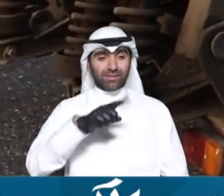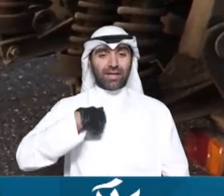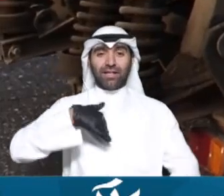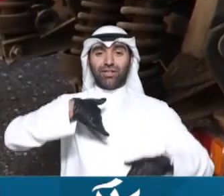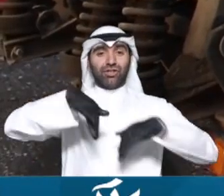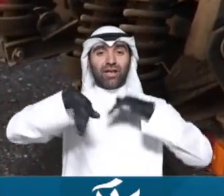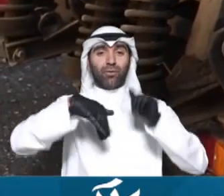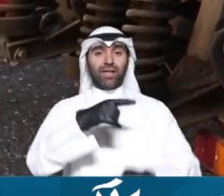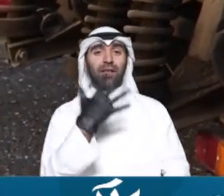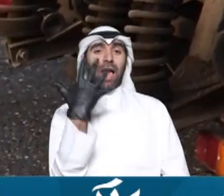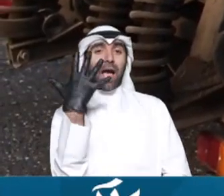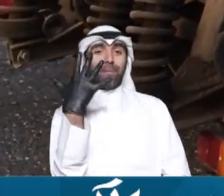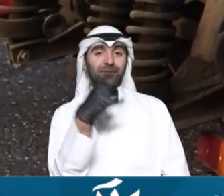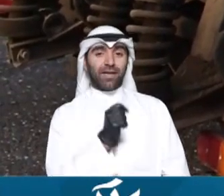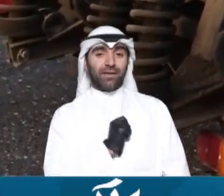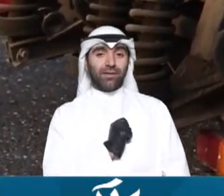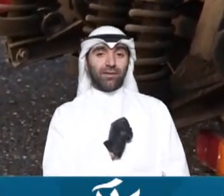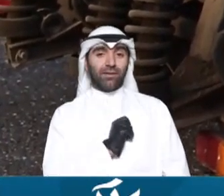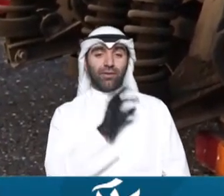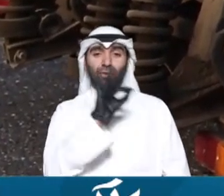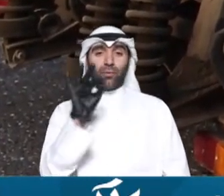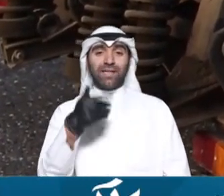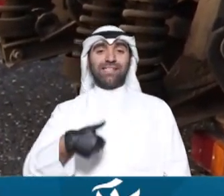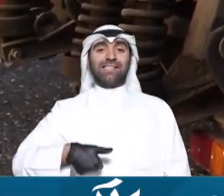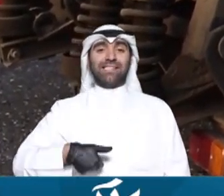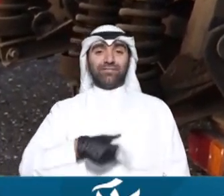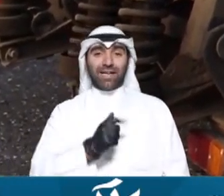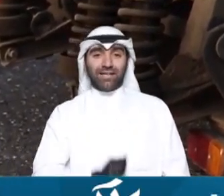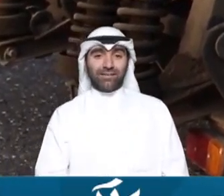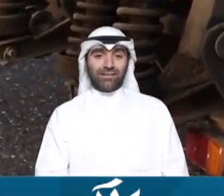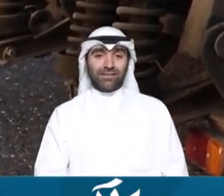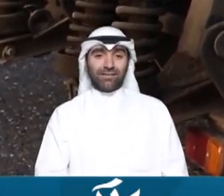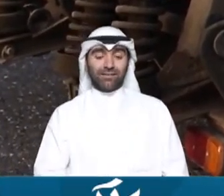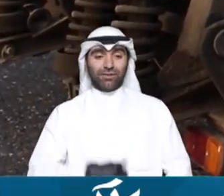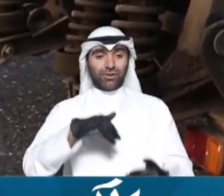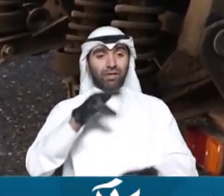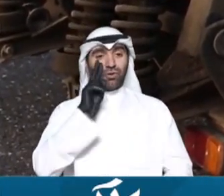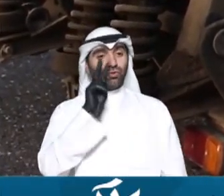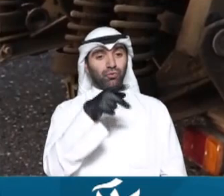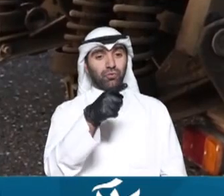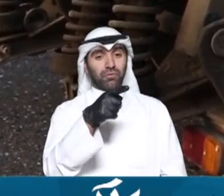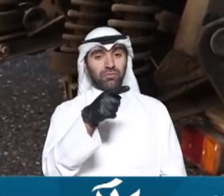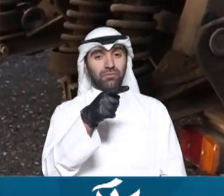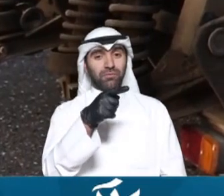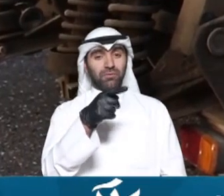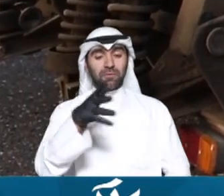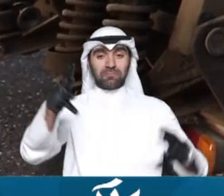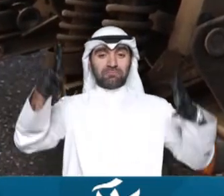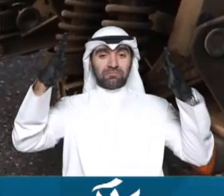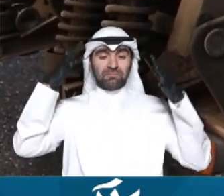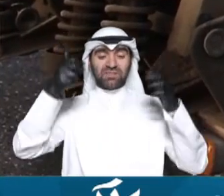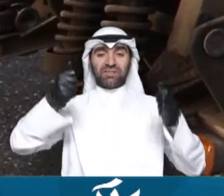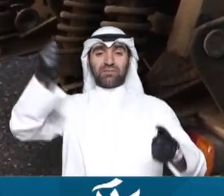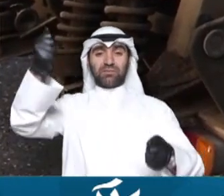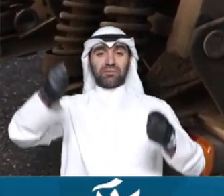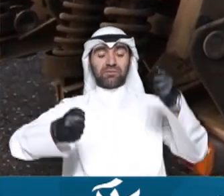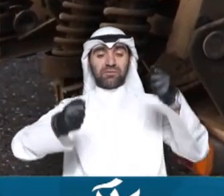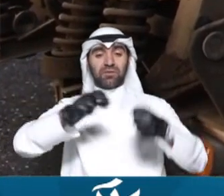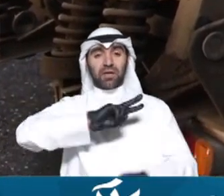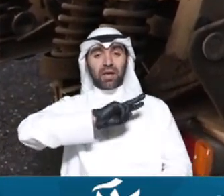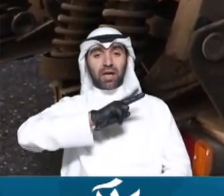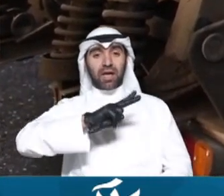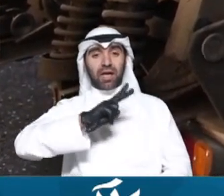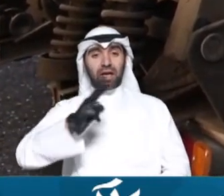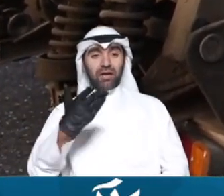السرة، والسرة أيضا قاعد نشوف ما شاء الله الجنود المجهولين في وزارة الأشغال إيش